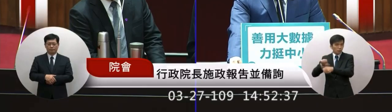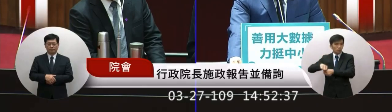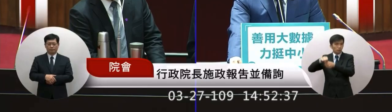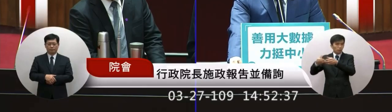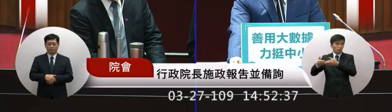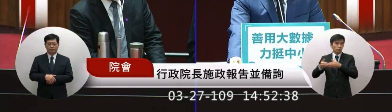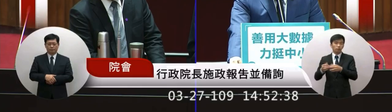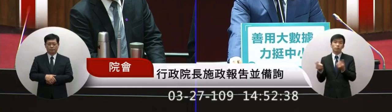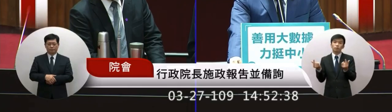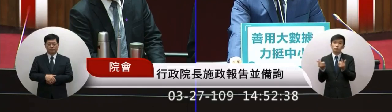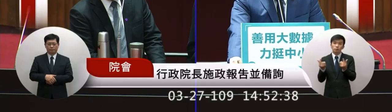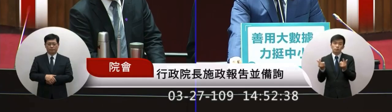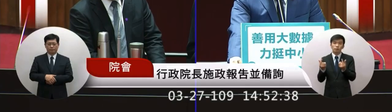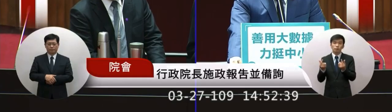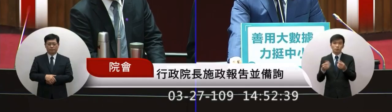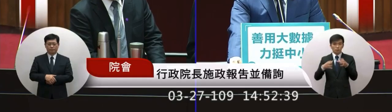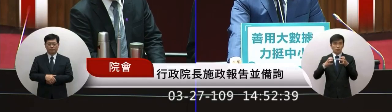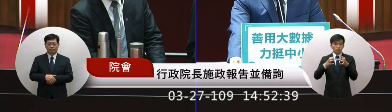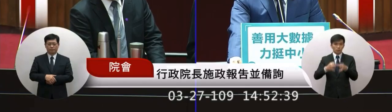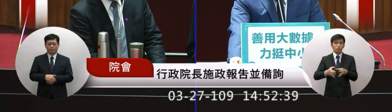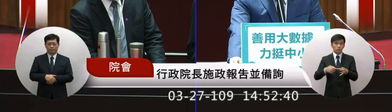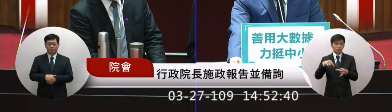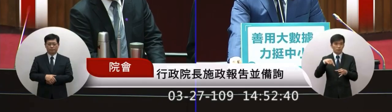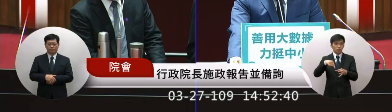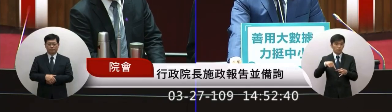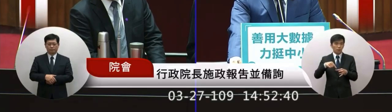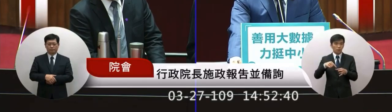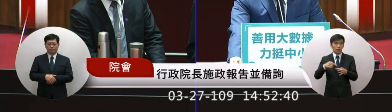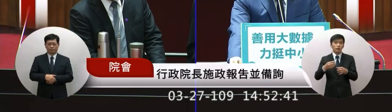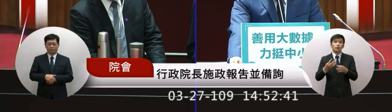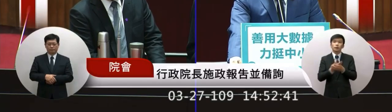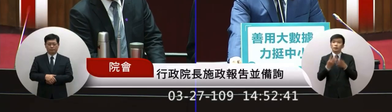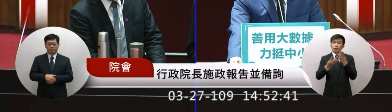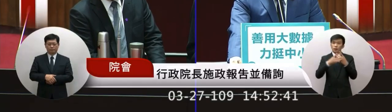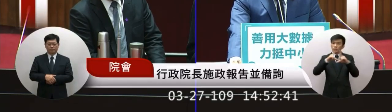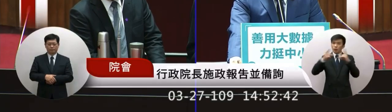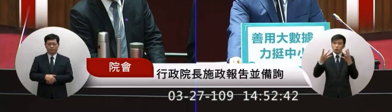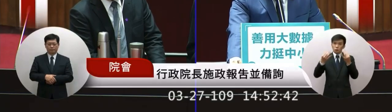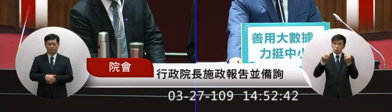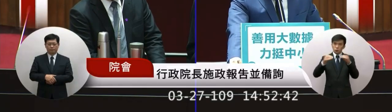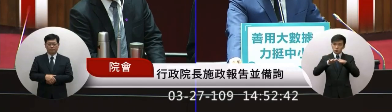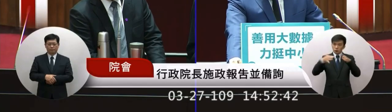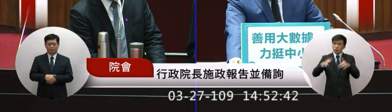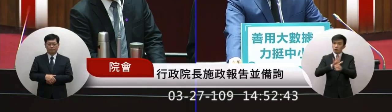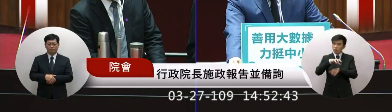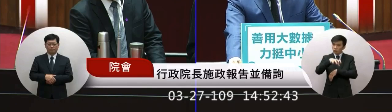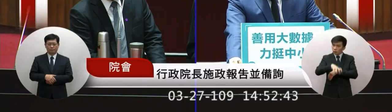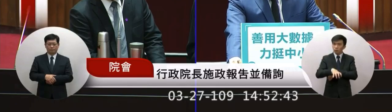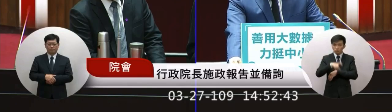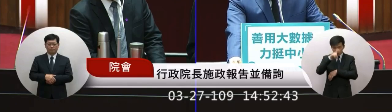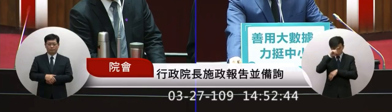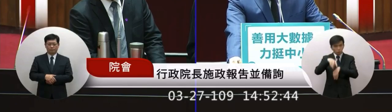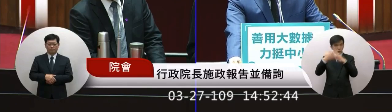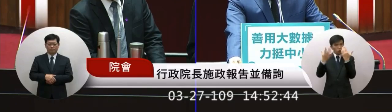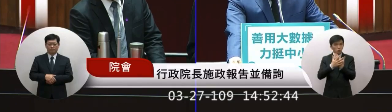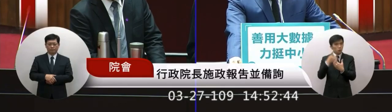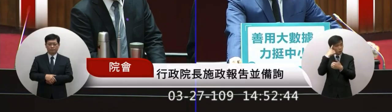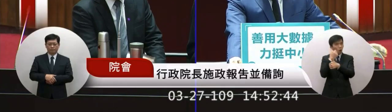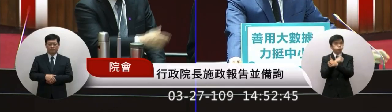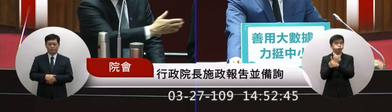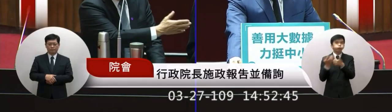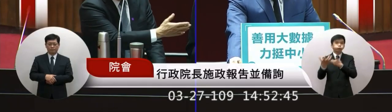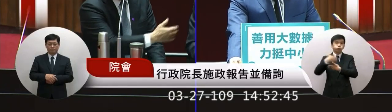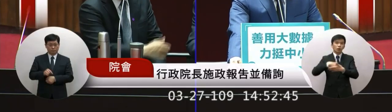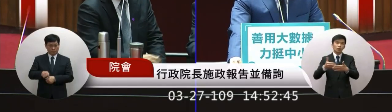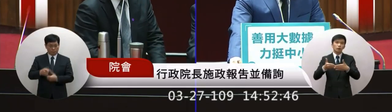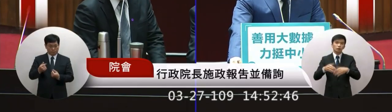管理吼，包括我们要成立的这个产业大数据平台的话，应该都要把他们去纳入去考虑。 即